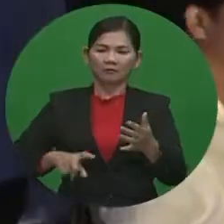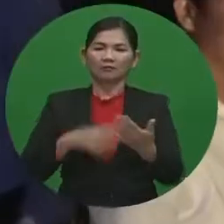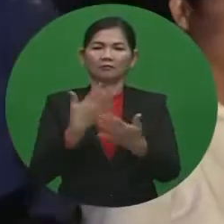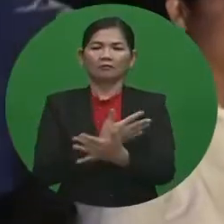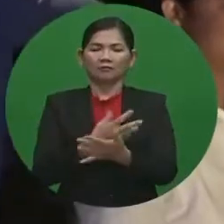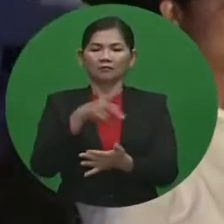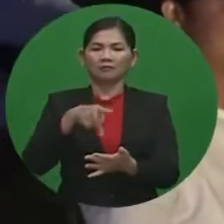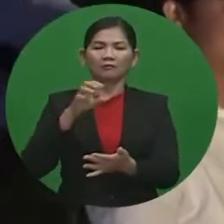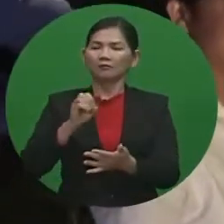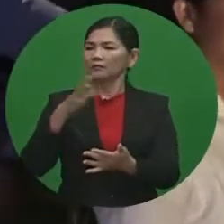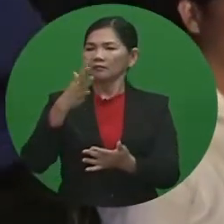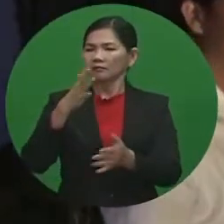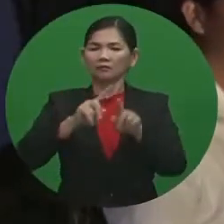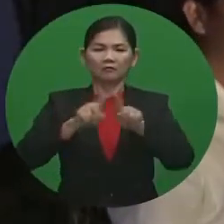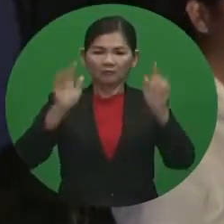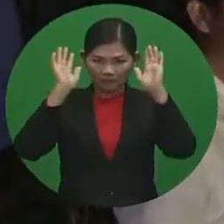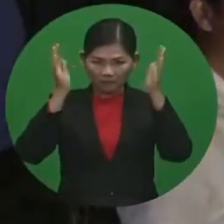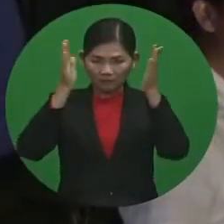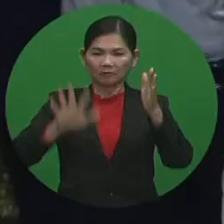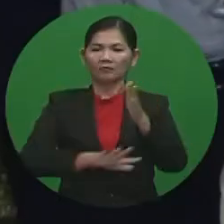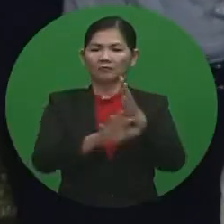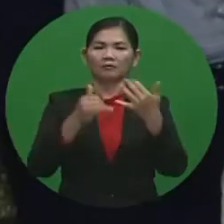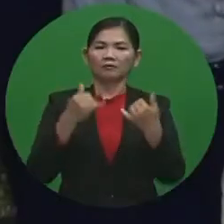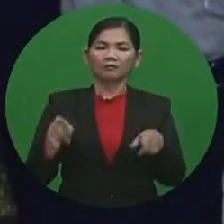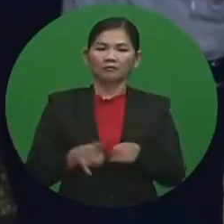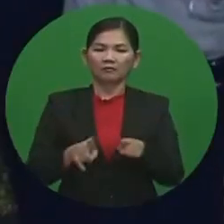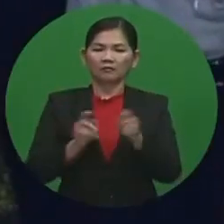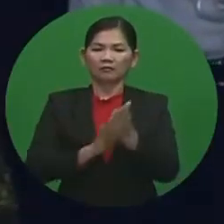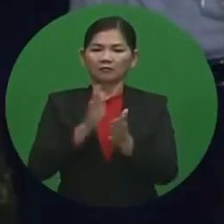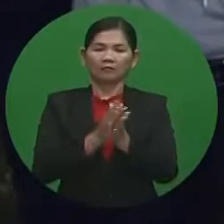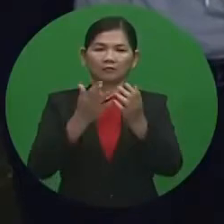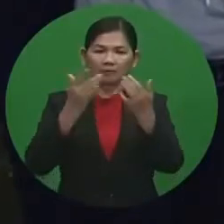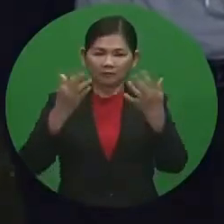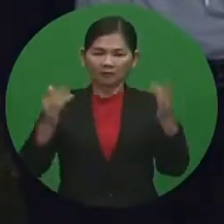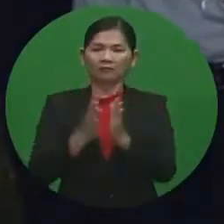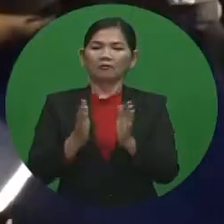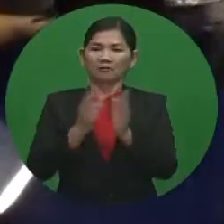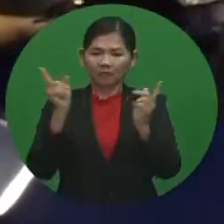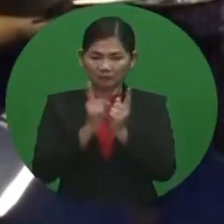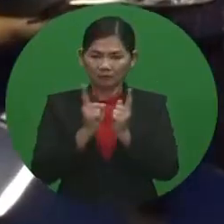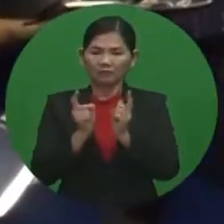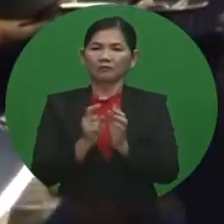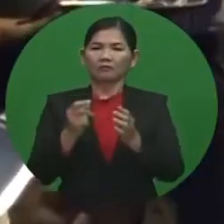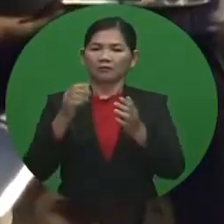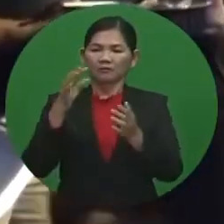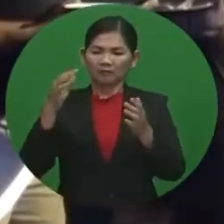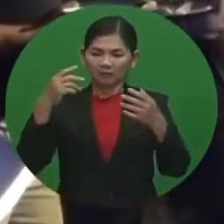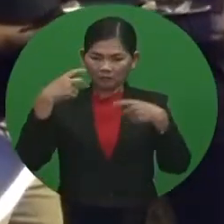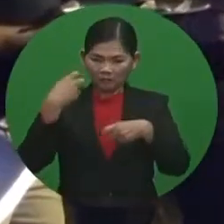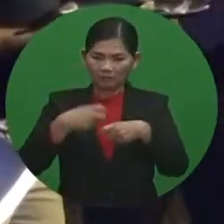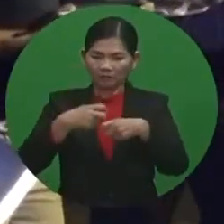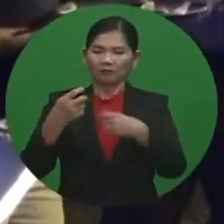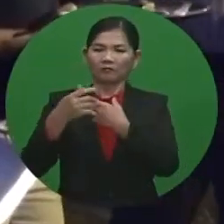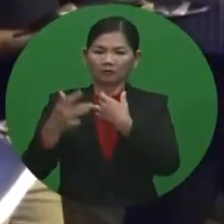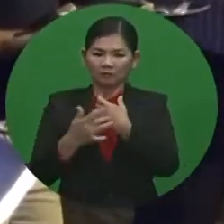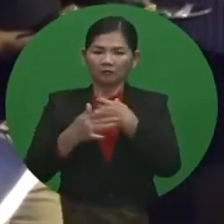វីដ-19នោះទេបើប្រៀបព្រោះកម្ពុជាក៏ដូចជាប្រទេសជាច្រើនទៀតសុទ្ធតែបានជួបនឹងរងពីផលប៉ះពាល់ដោយ